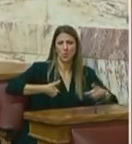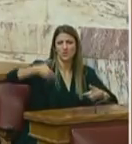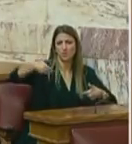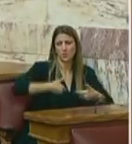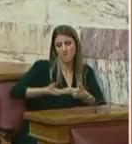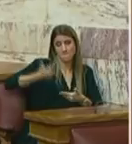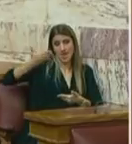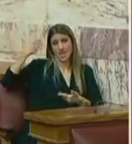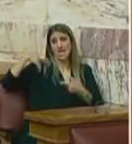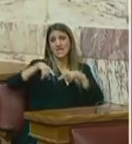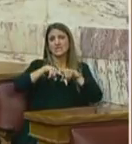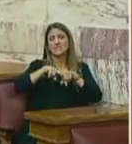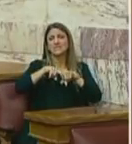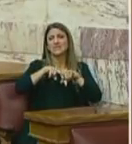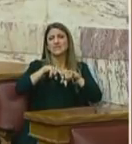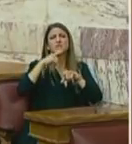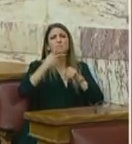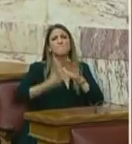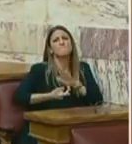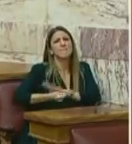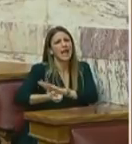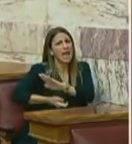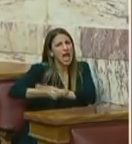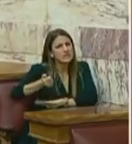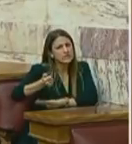αφορούν ενδεχομένως μετανάστες τρίτης, τέταρτης γενιάς.